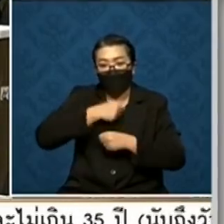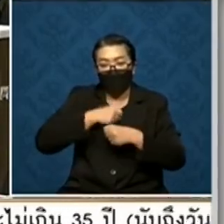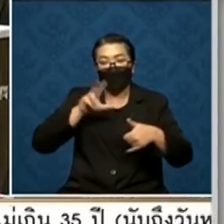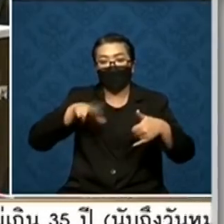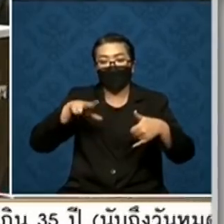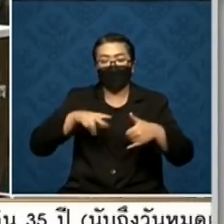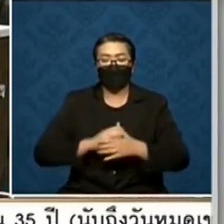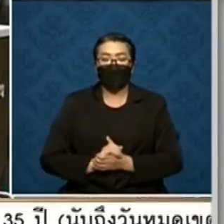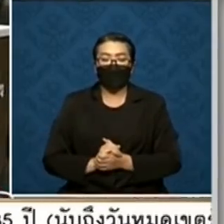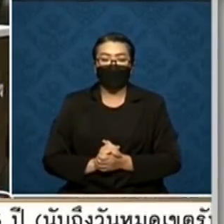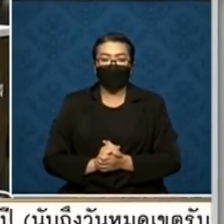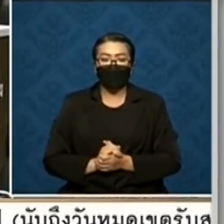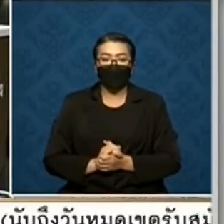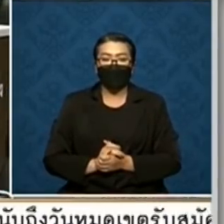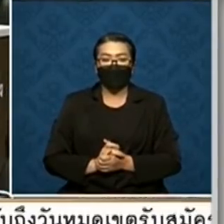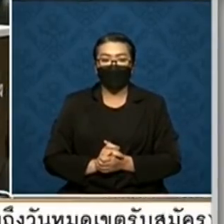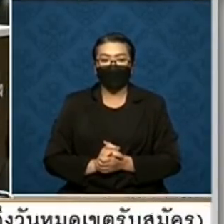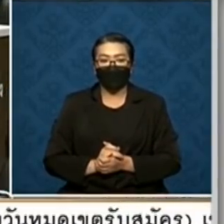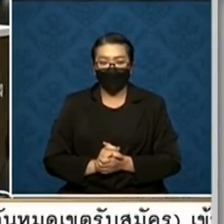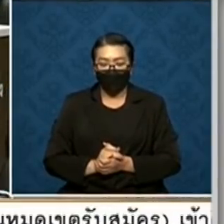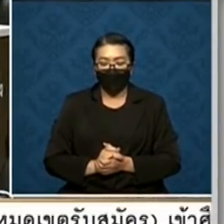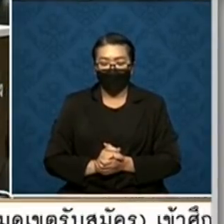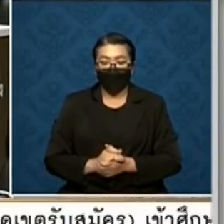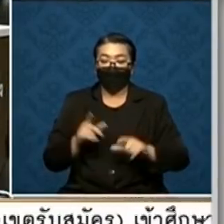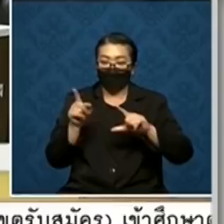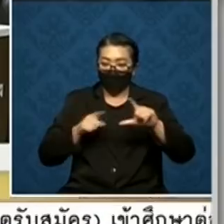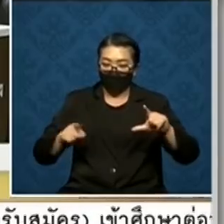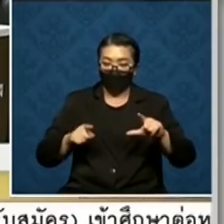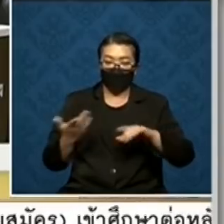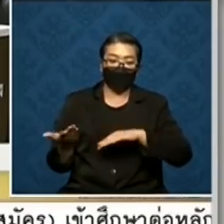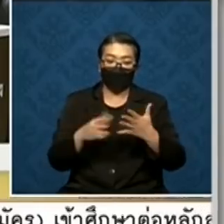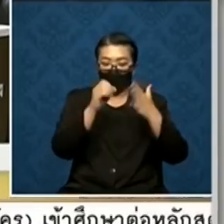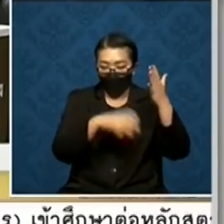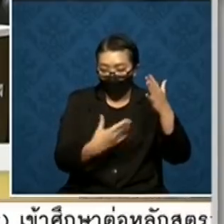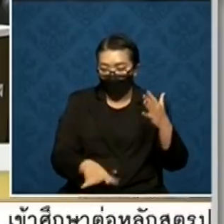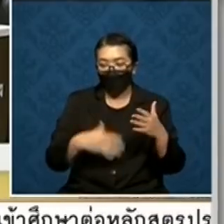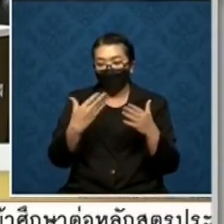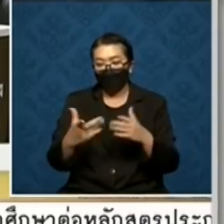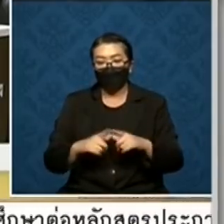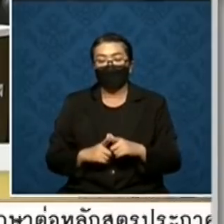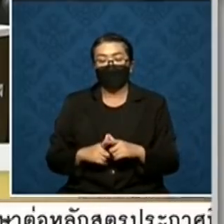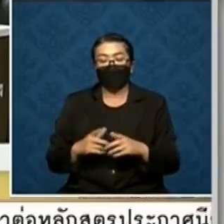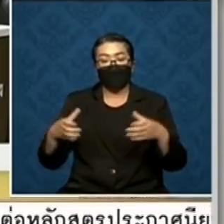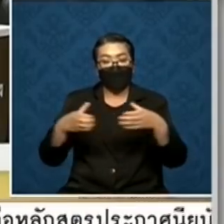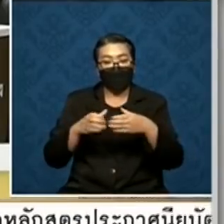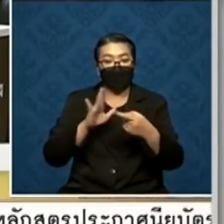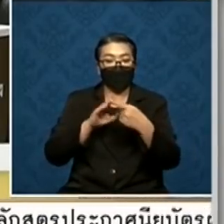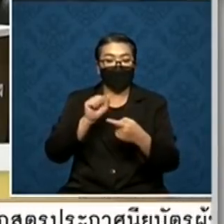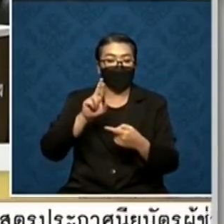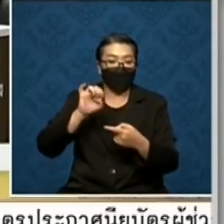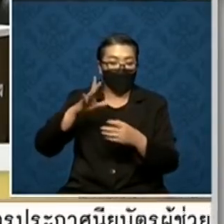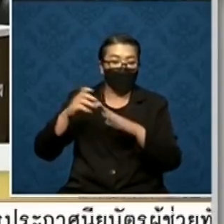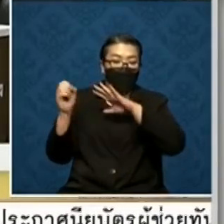างปัญหาและทำให้สังคมไทยมองว่าเอ๊ะทำไมตกลงฝ่ายค้านถึงจะเล่นเกมอย่างเดียว